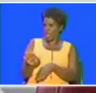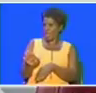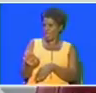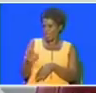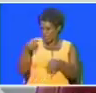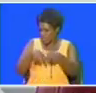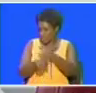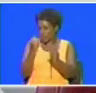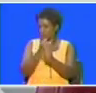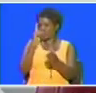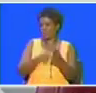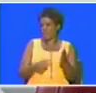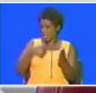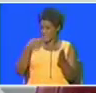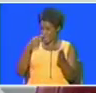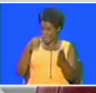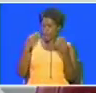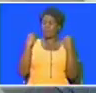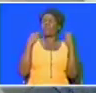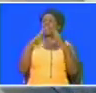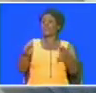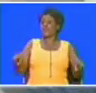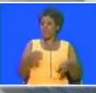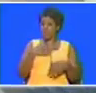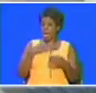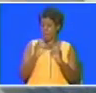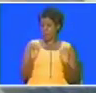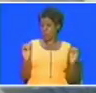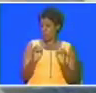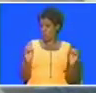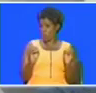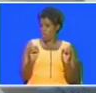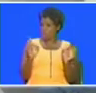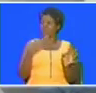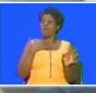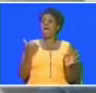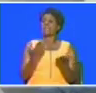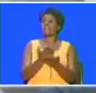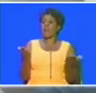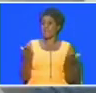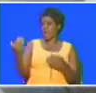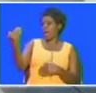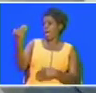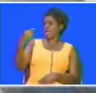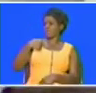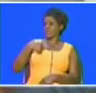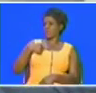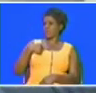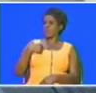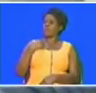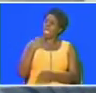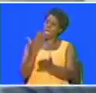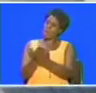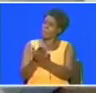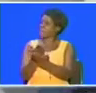ingia kule kufanya nini? Mimi dada zangu waingii kwa bedroom yangu. Kuna ile mipaka. Unatafanya nini kwa chumba changu? If you want something in my room lazima uniulize, dadangu nilikuwa naomba kitu